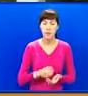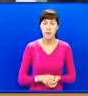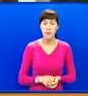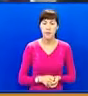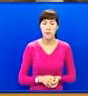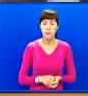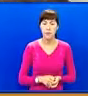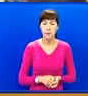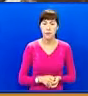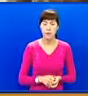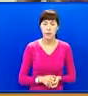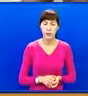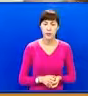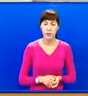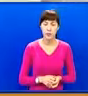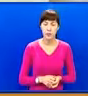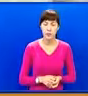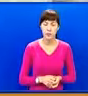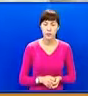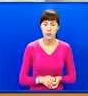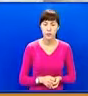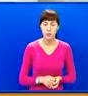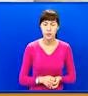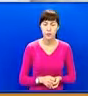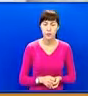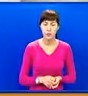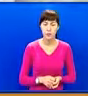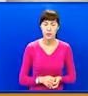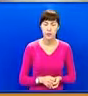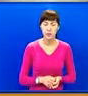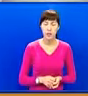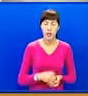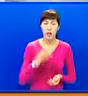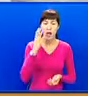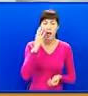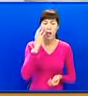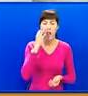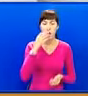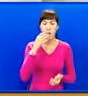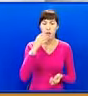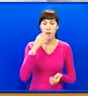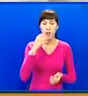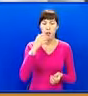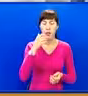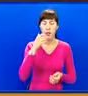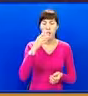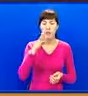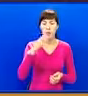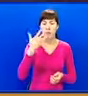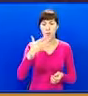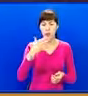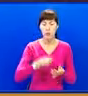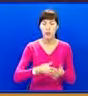Ну вот яблоки я купила. Они 450. Неделю тому назад я их брала по 350.